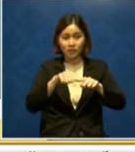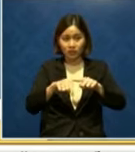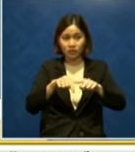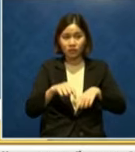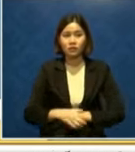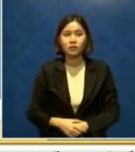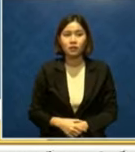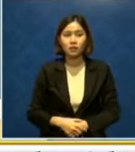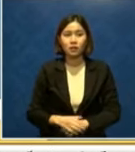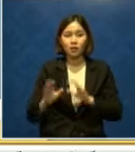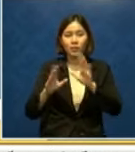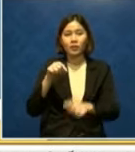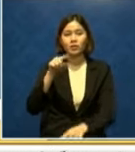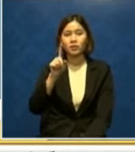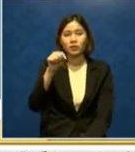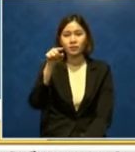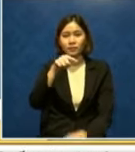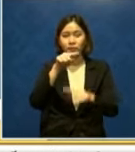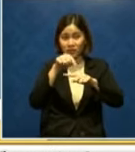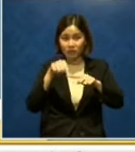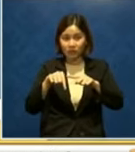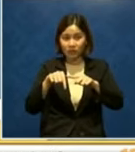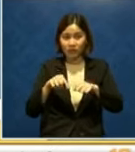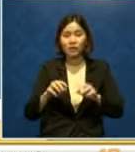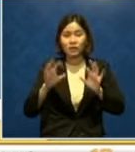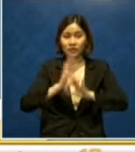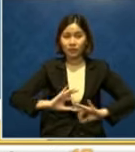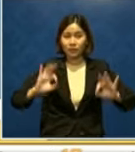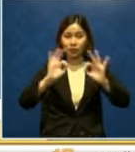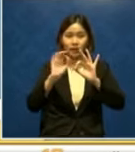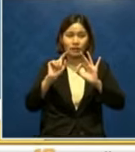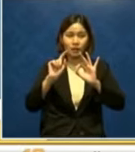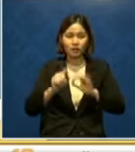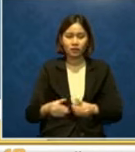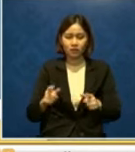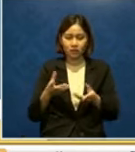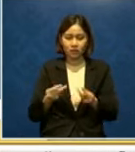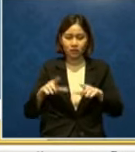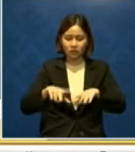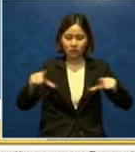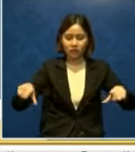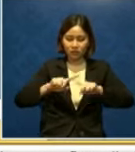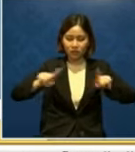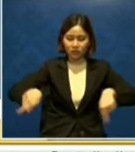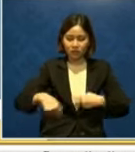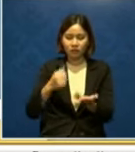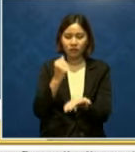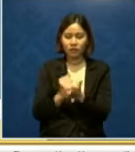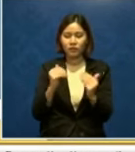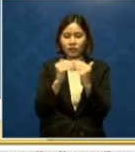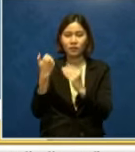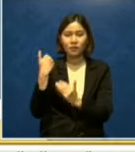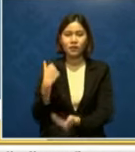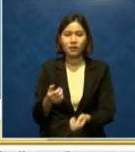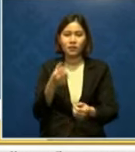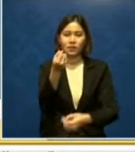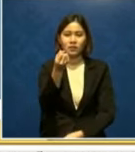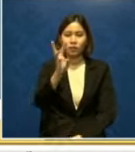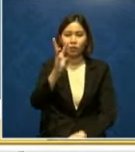ดุประมาณ 1%และที่สำคัญที่สุดครับที่ดินที่มีเอกสารสิทธิ์ 16%